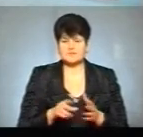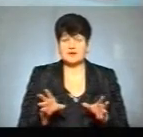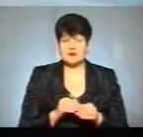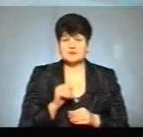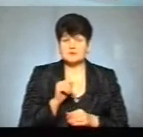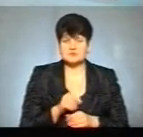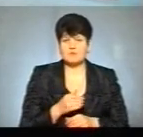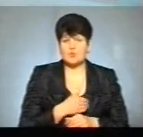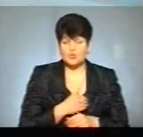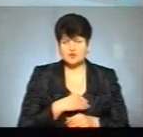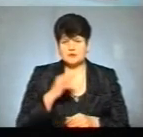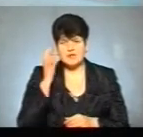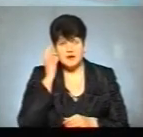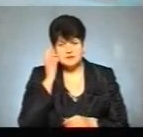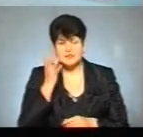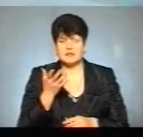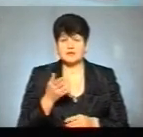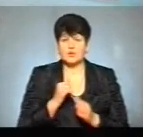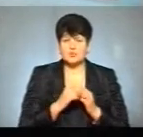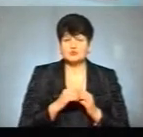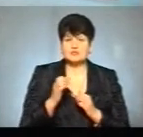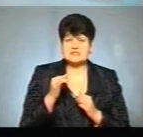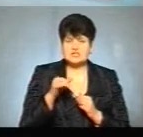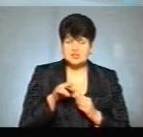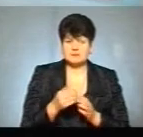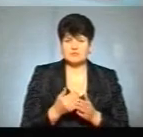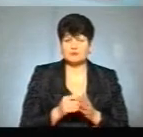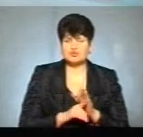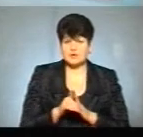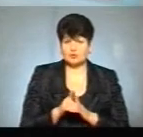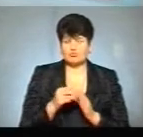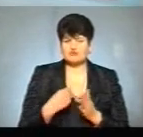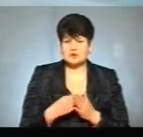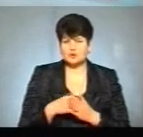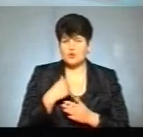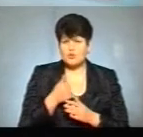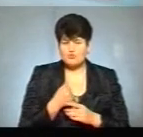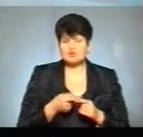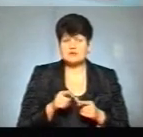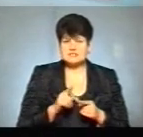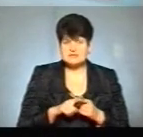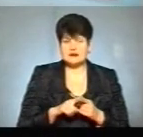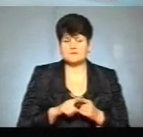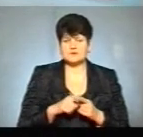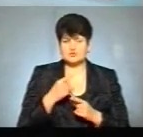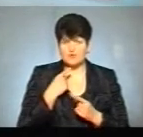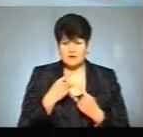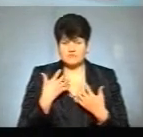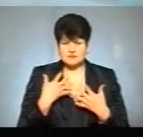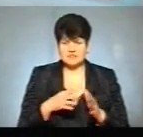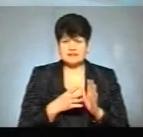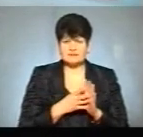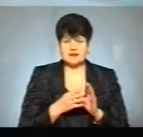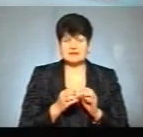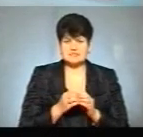хочу нагадати, що так завжди кожного січня при початку бюджетного року ця, скажімо, 9-те, те, що я говорив, 9-те, 10-те, як